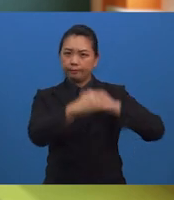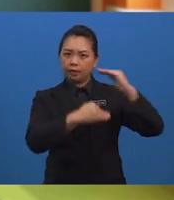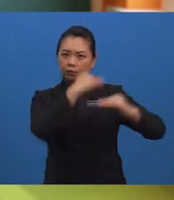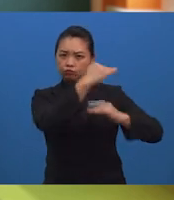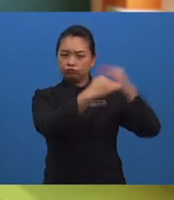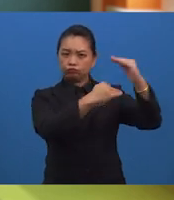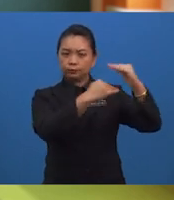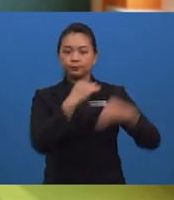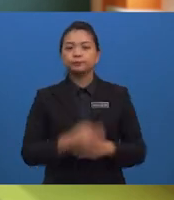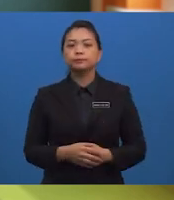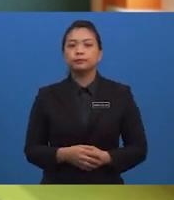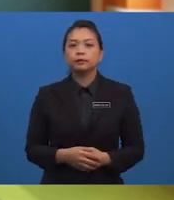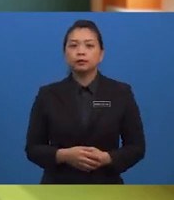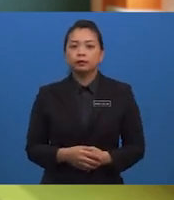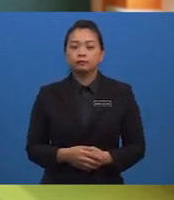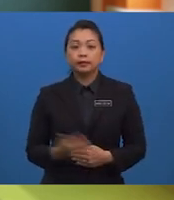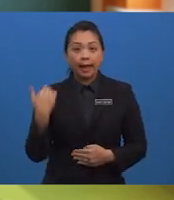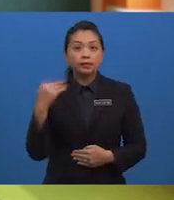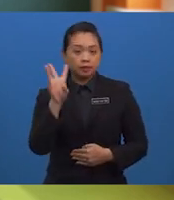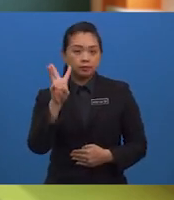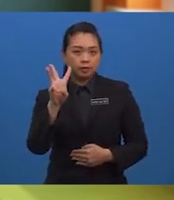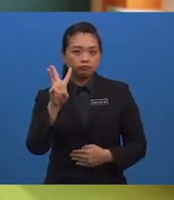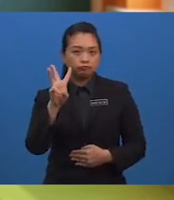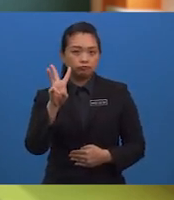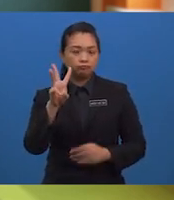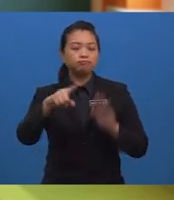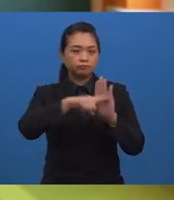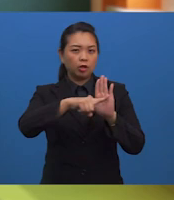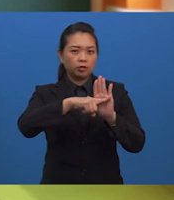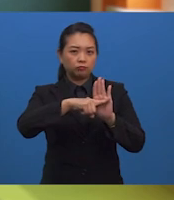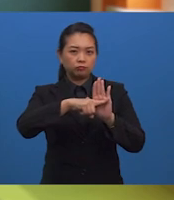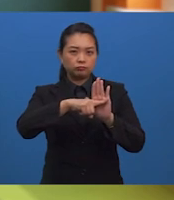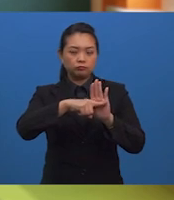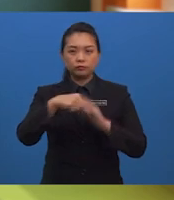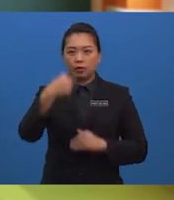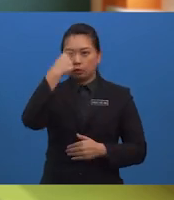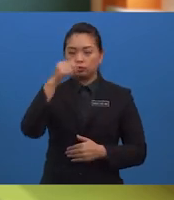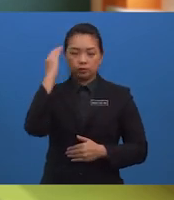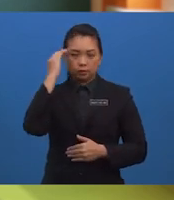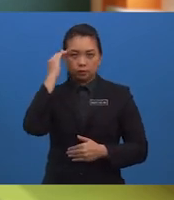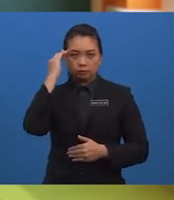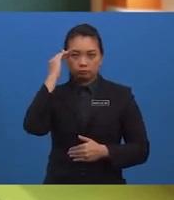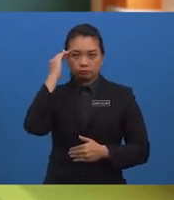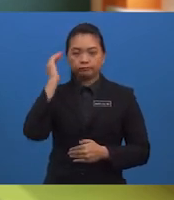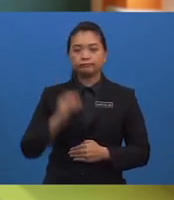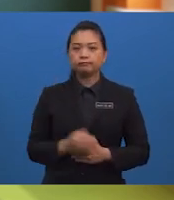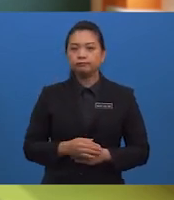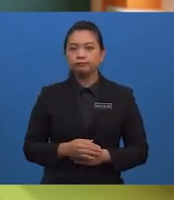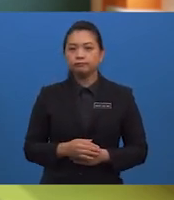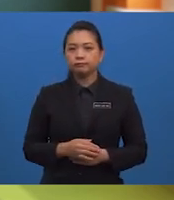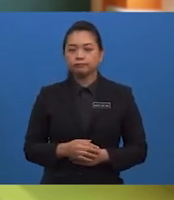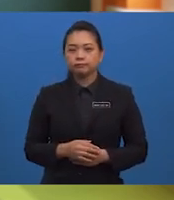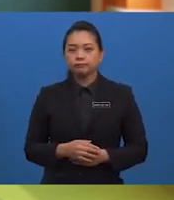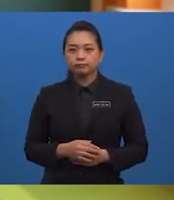kesan negatif ini, terdapat 6 kesan negatif. Untuk mengetahui lebih lanjut mengenainya,